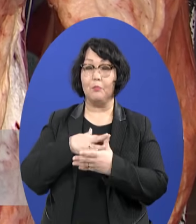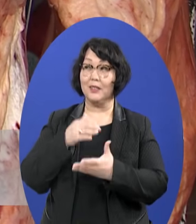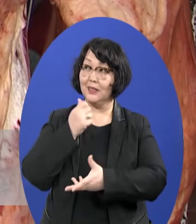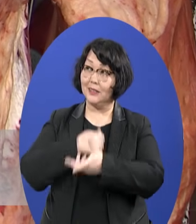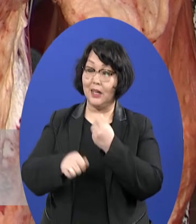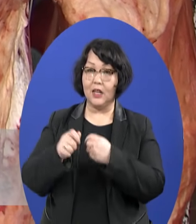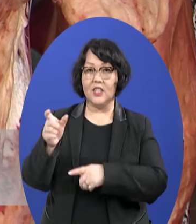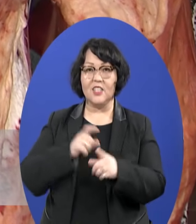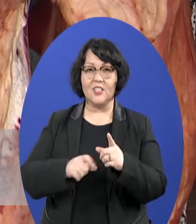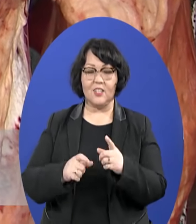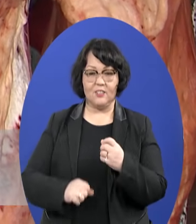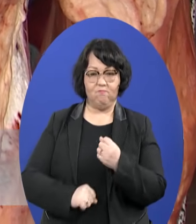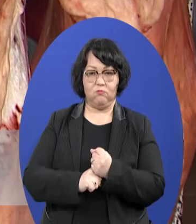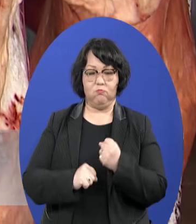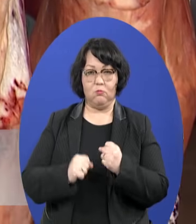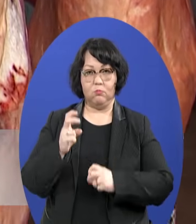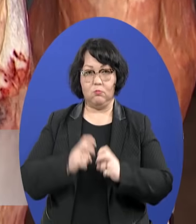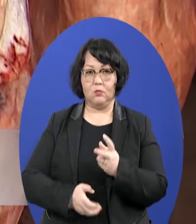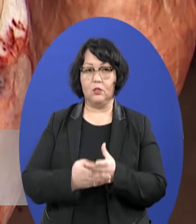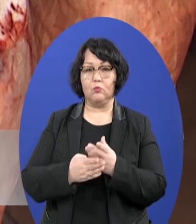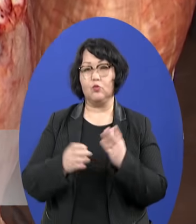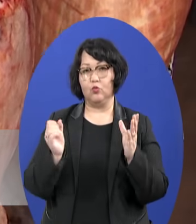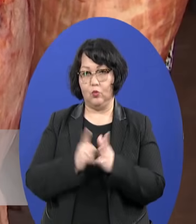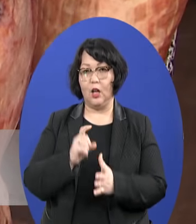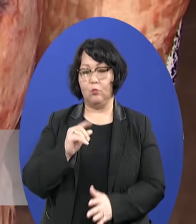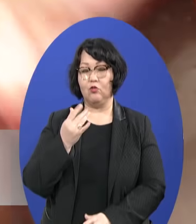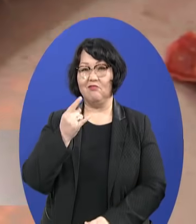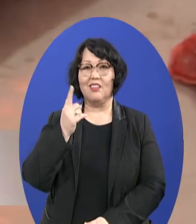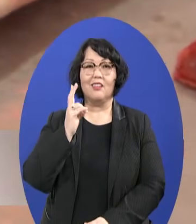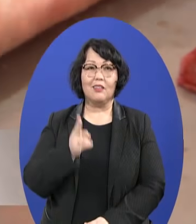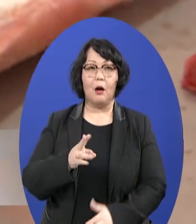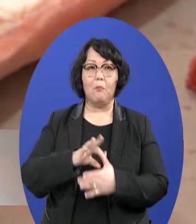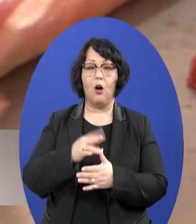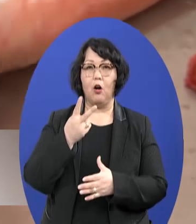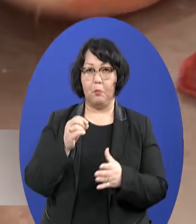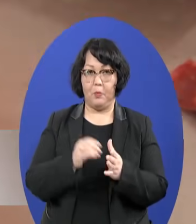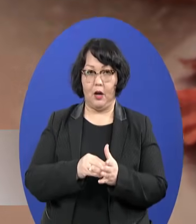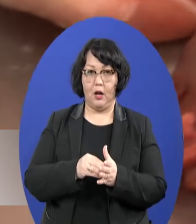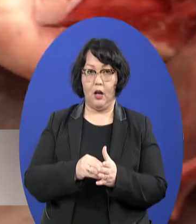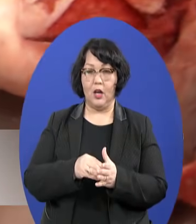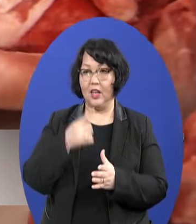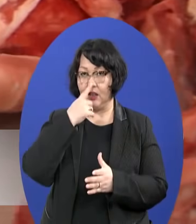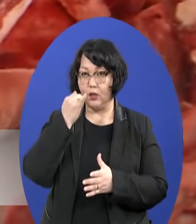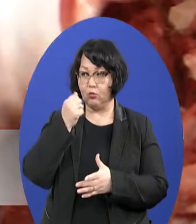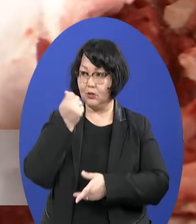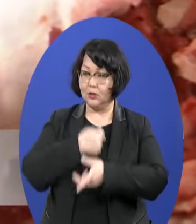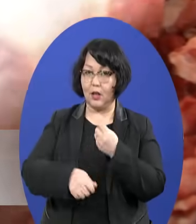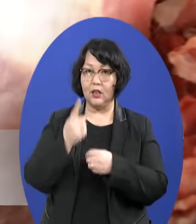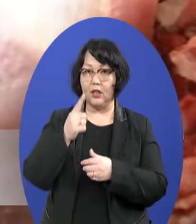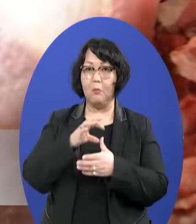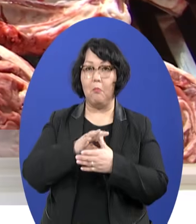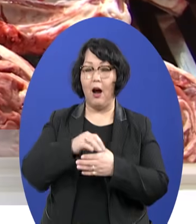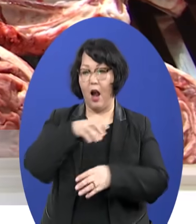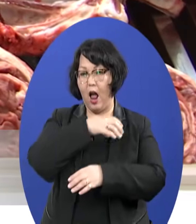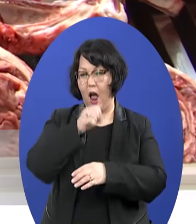засгаа бэхжүүлэх, үйлдвэрлэлд дэмжих ач холбогдолтой 1 кг мах дунджаар 20-30 мянган төгрөгөөр үнэлдэг. Урд төршийн хилээр нэвтрэхэд 1 мах атсан машин, 4